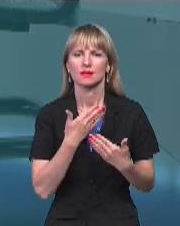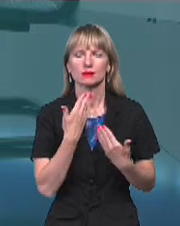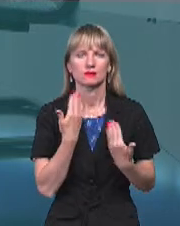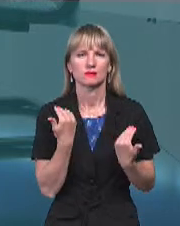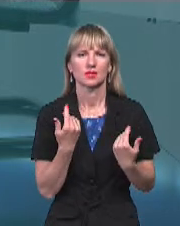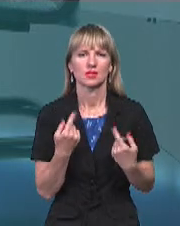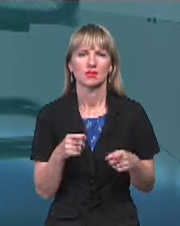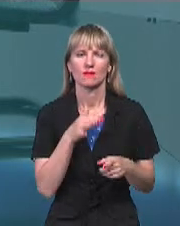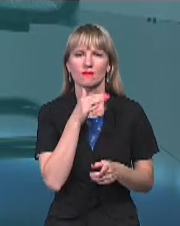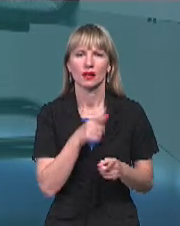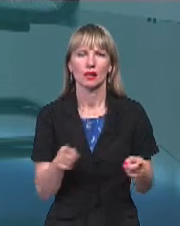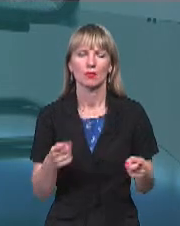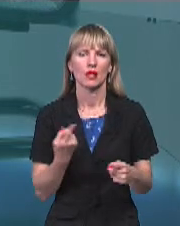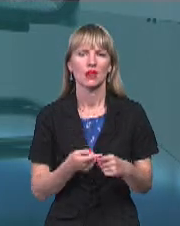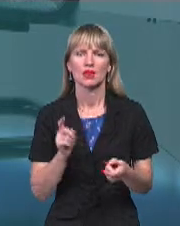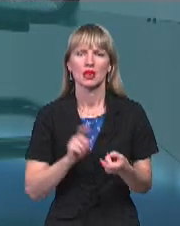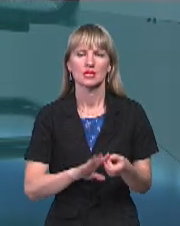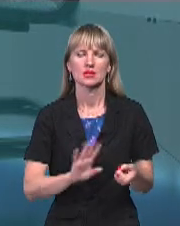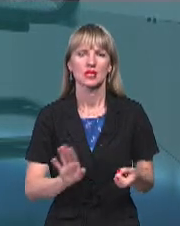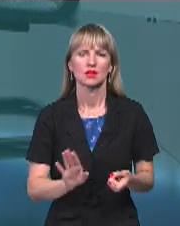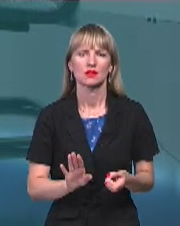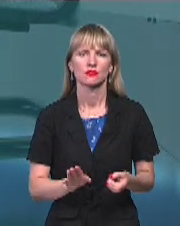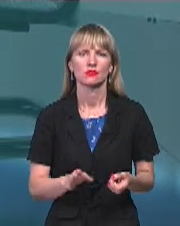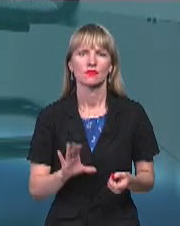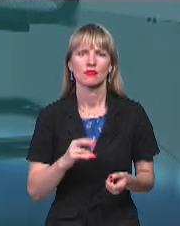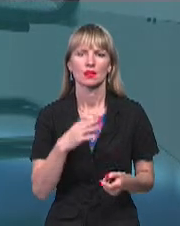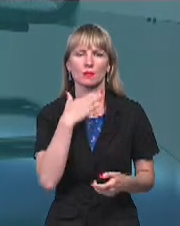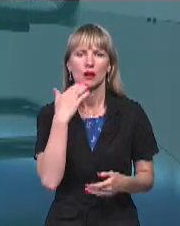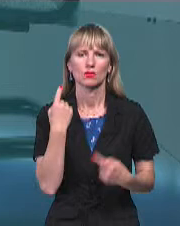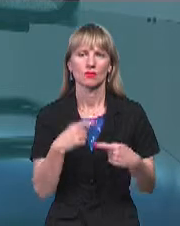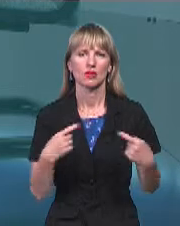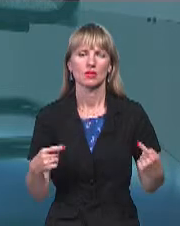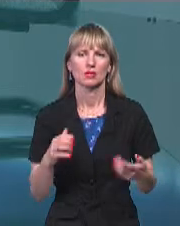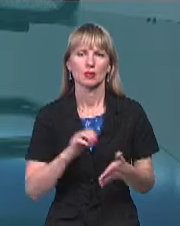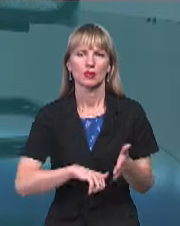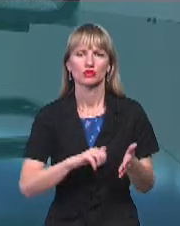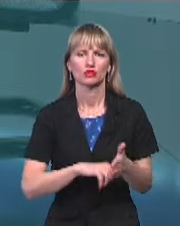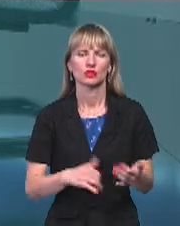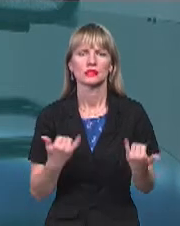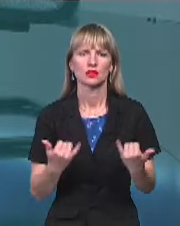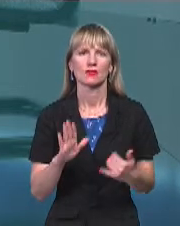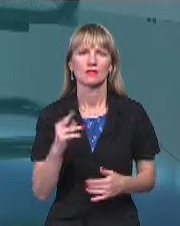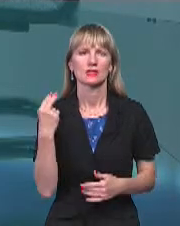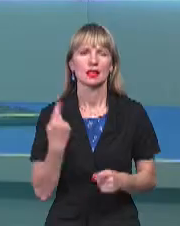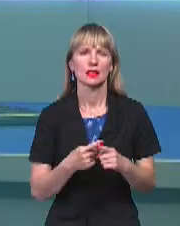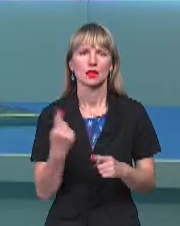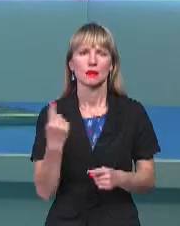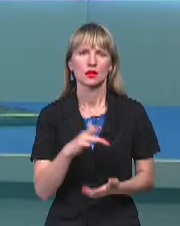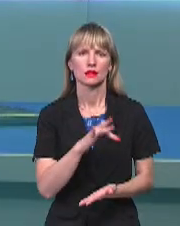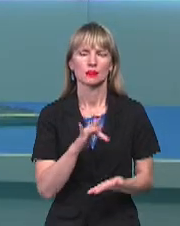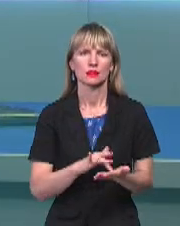ніяк. Це не залежить ні. Це від багатьох факторів. І наразі Запоріжжя – це перше